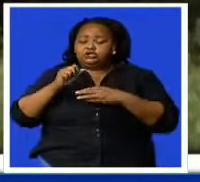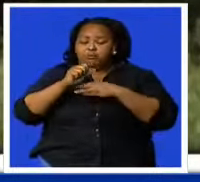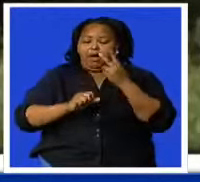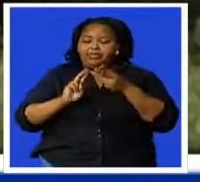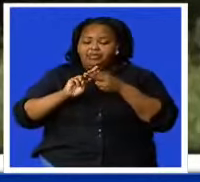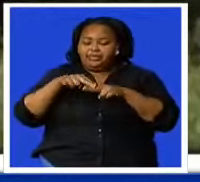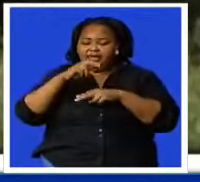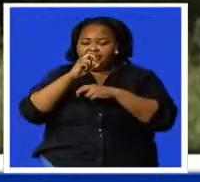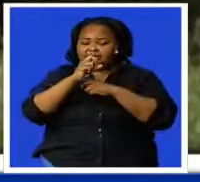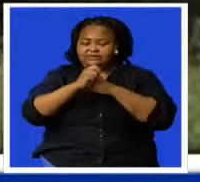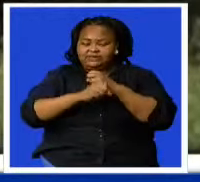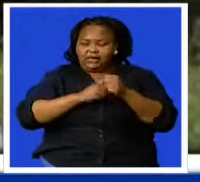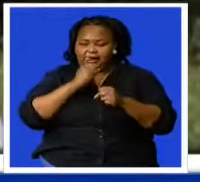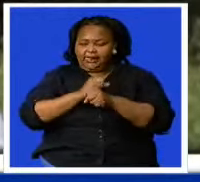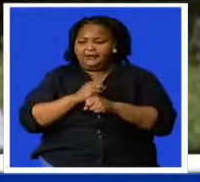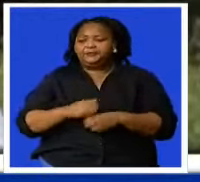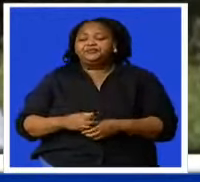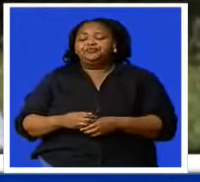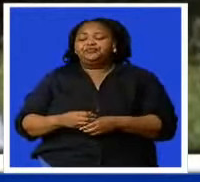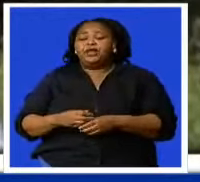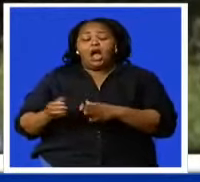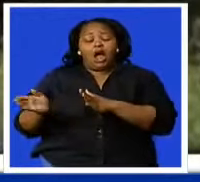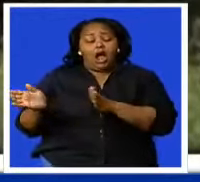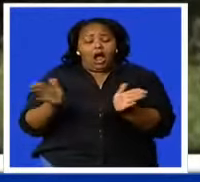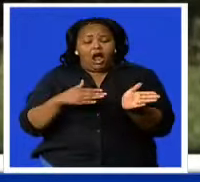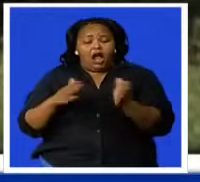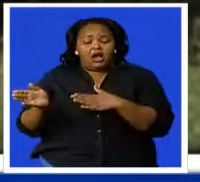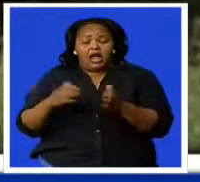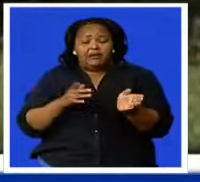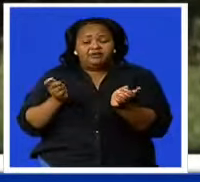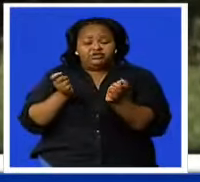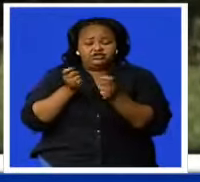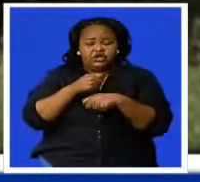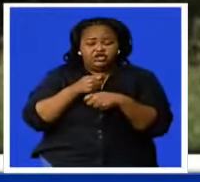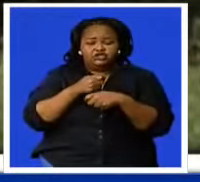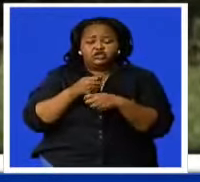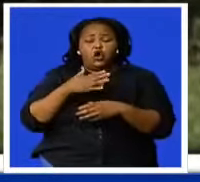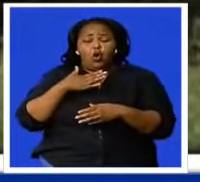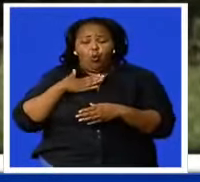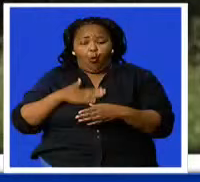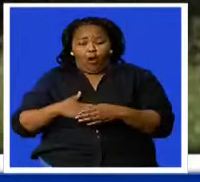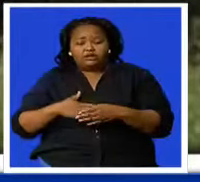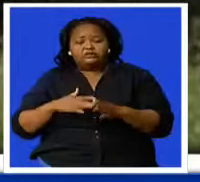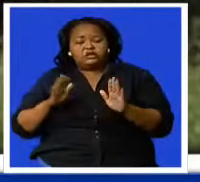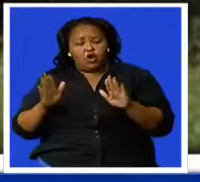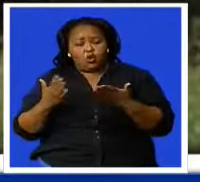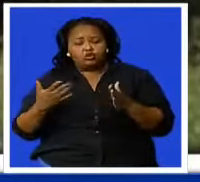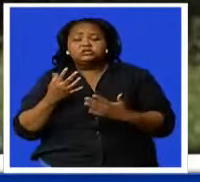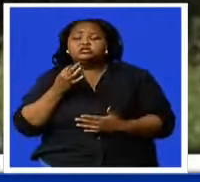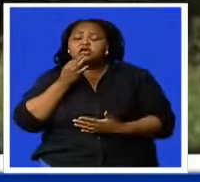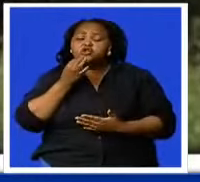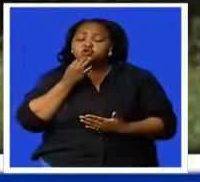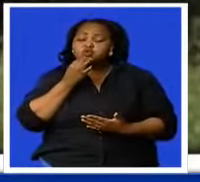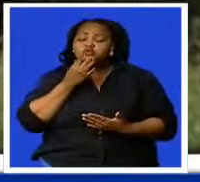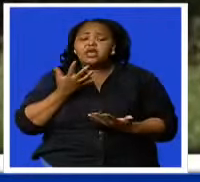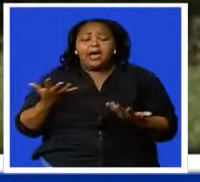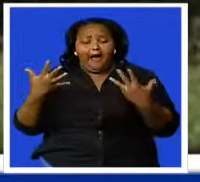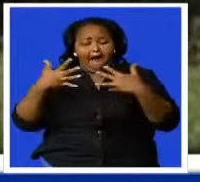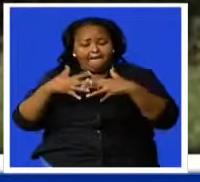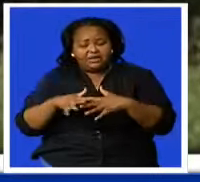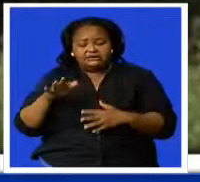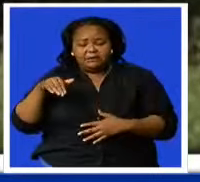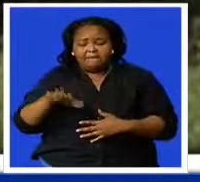climate change kokucela kwesimo somntulo nalokunye sifuna ukukhusela le youth esine esika ukuthi i youth ayihlangane ite nema idea